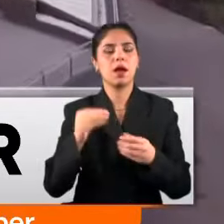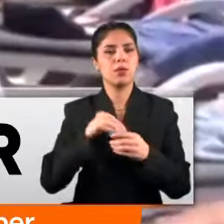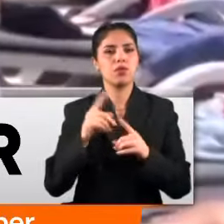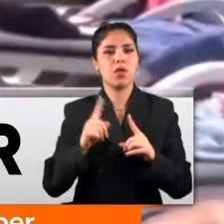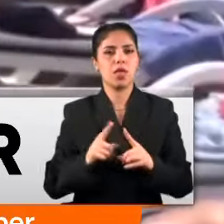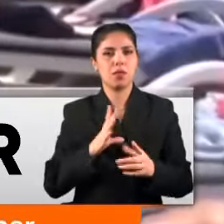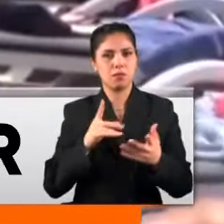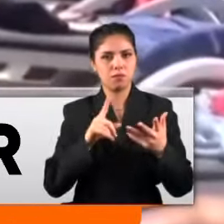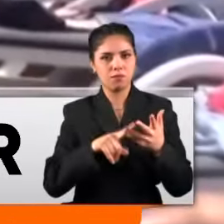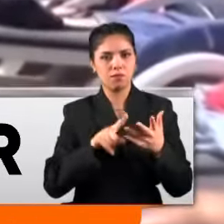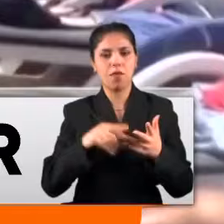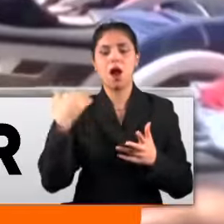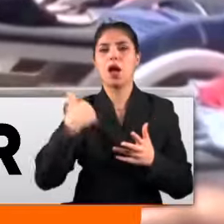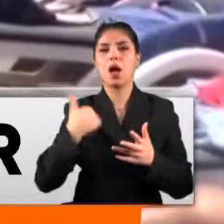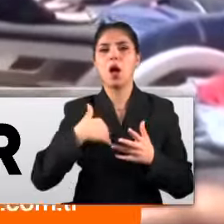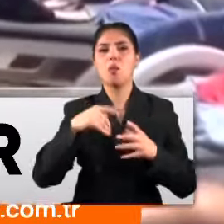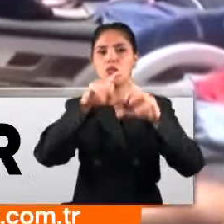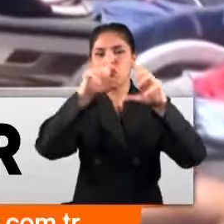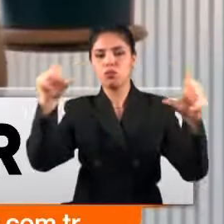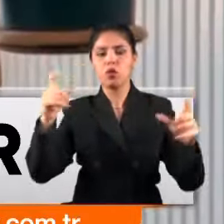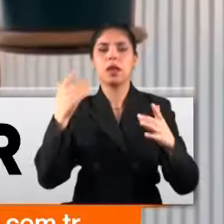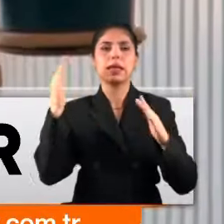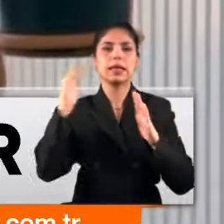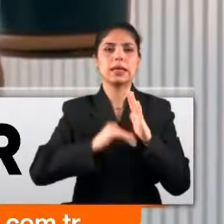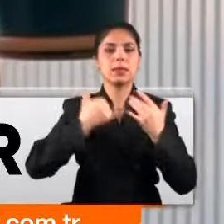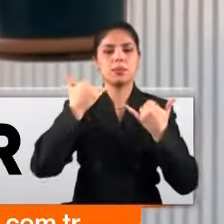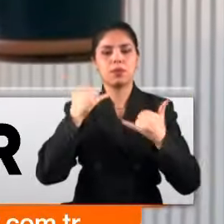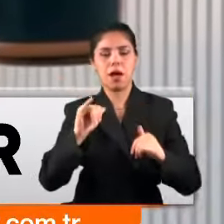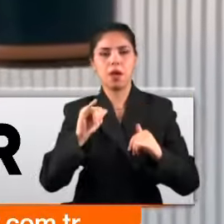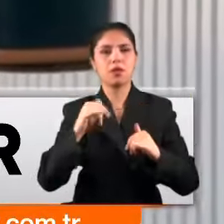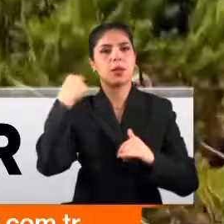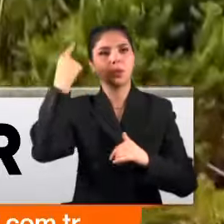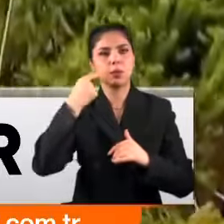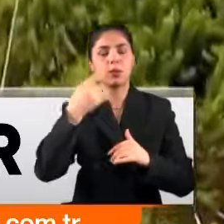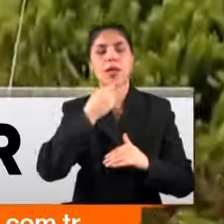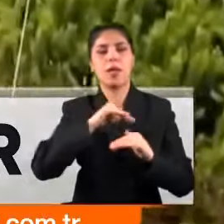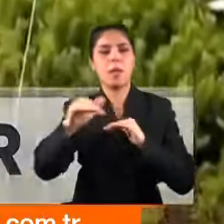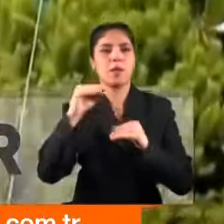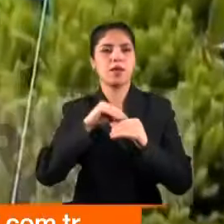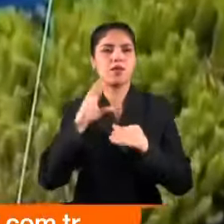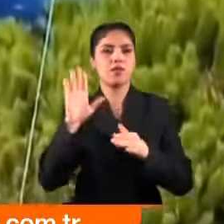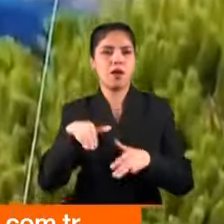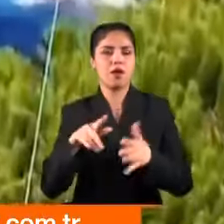yapılıyor. Kamu tesislerinde indirimli tatilde emekliler için atılması planlanan adımlar arasında yer alıyor.